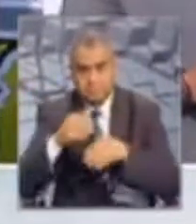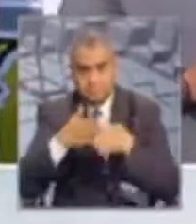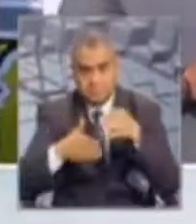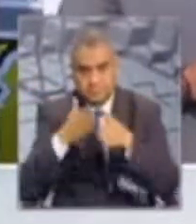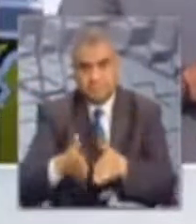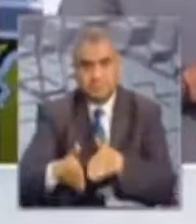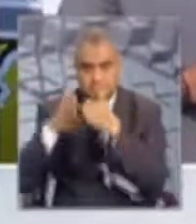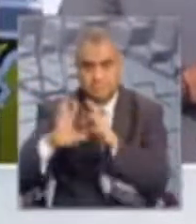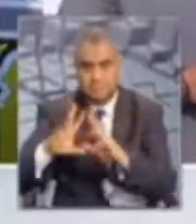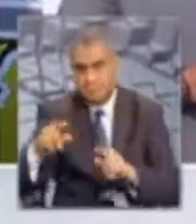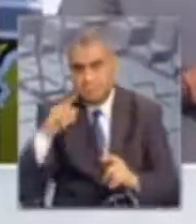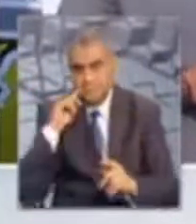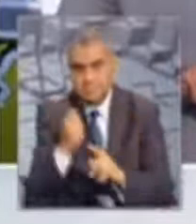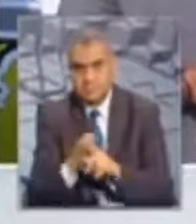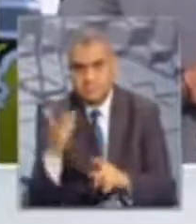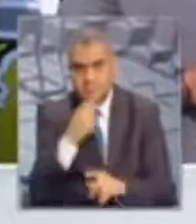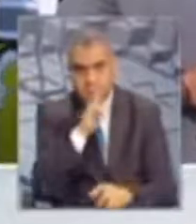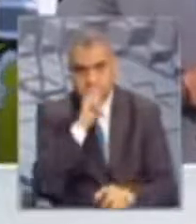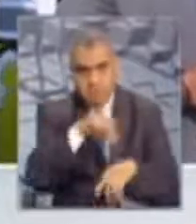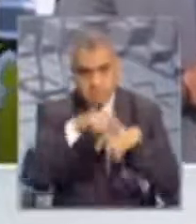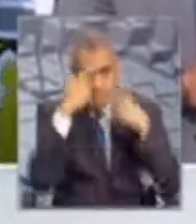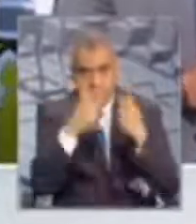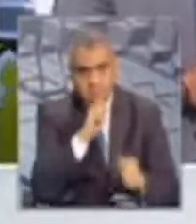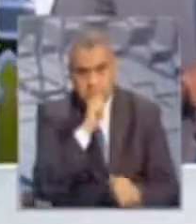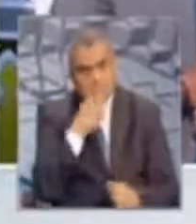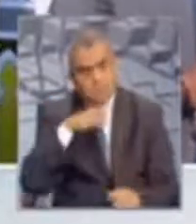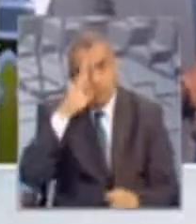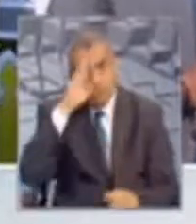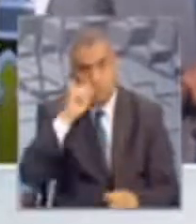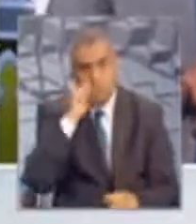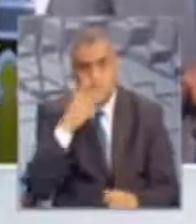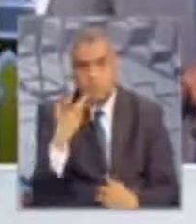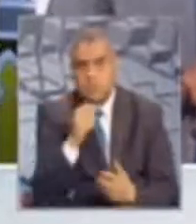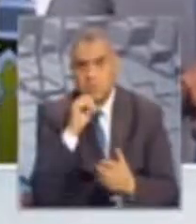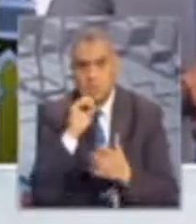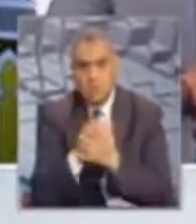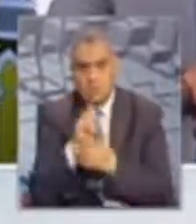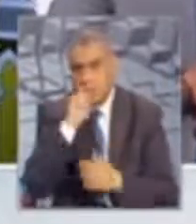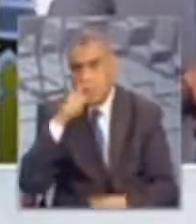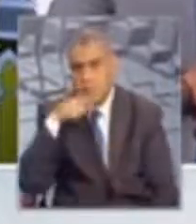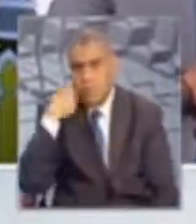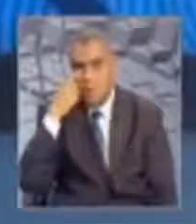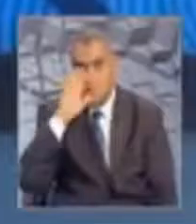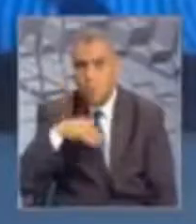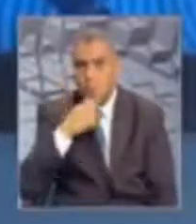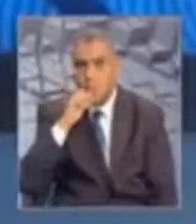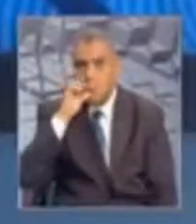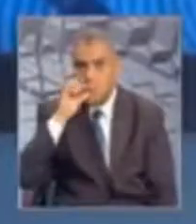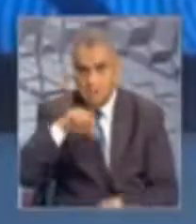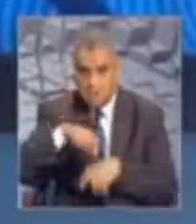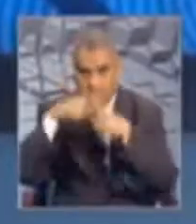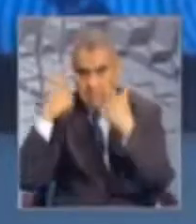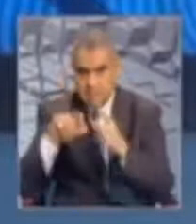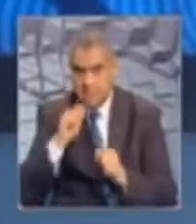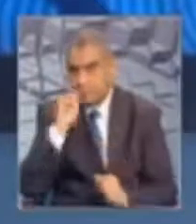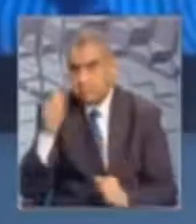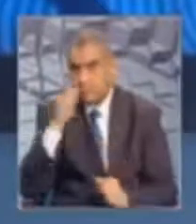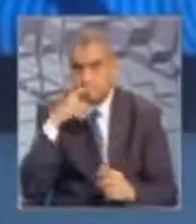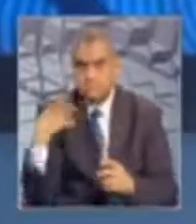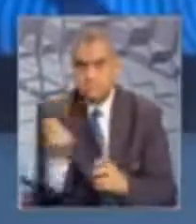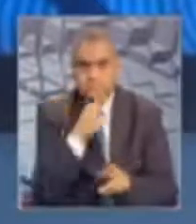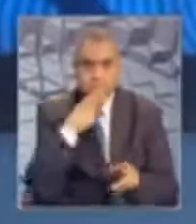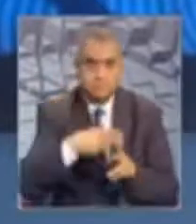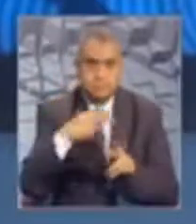كافة النواحي. إليكم في الأستوديو شروت. شكرا لك وليد هيكل مراسلنا هناك،